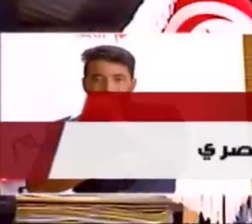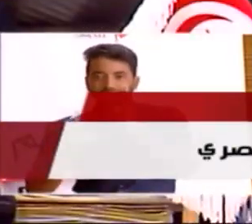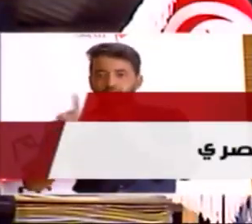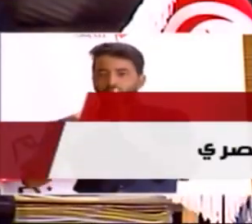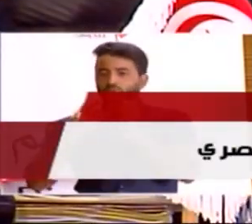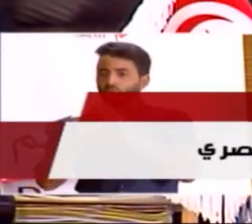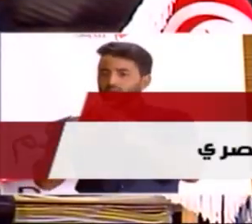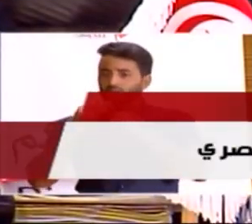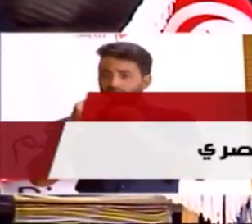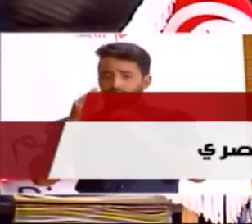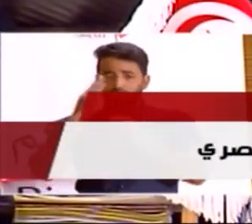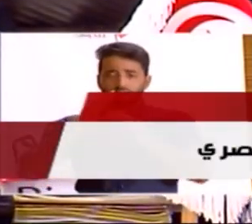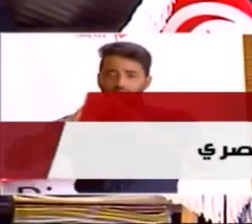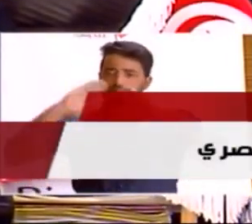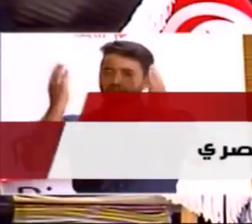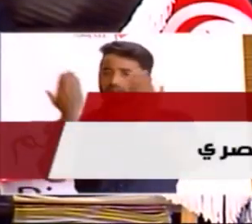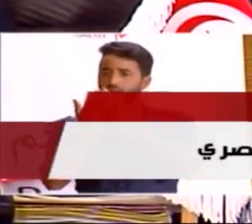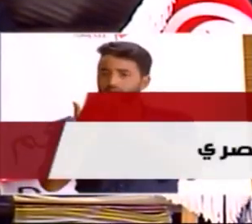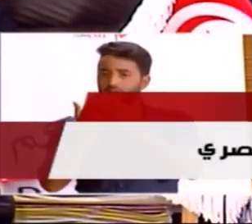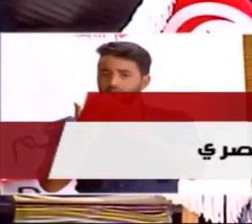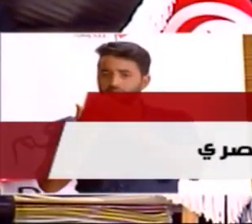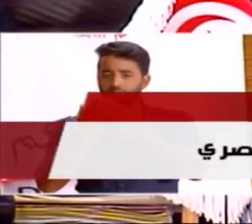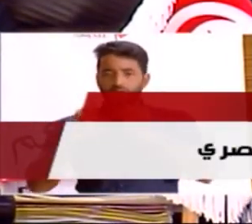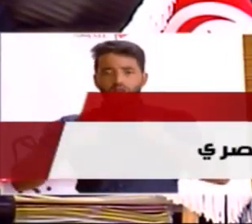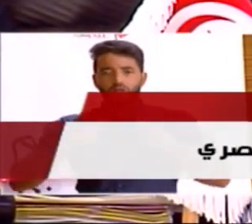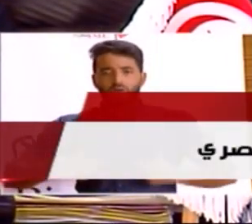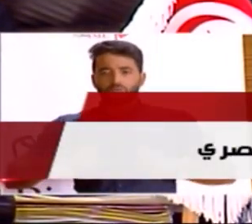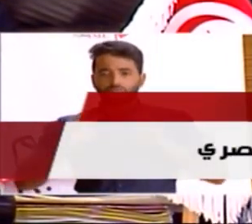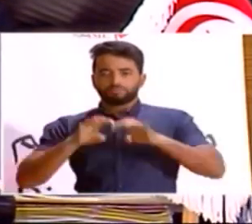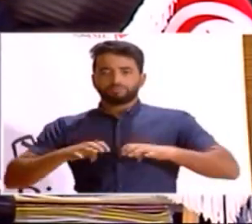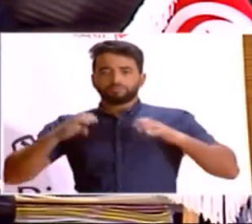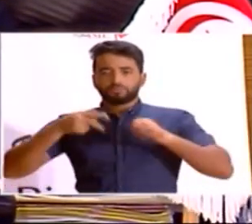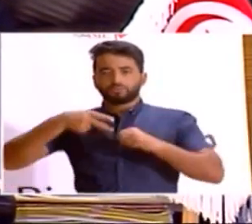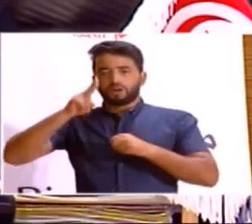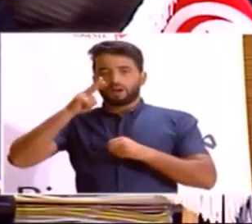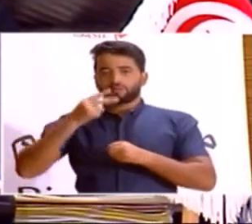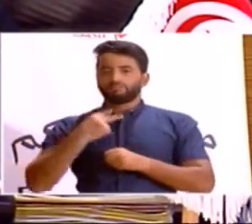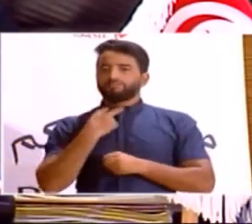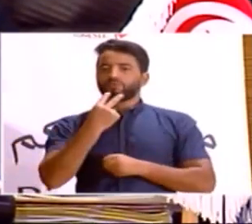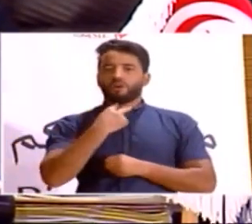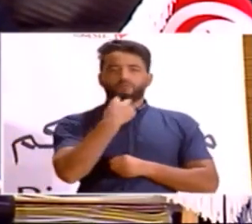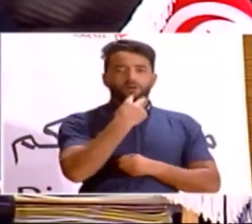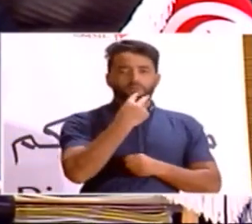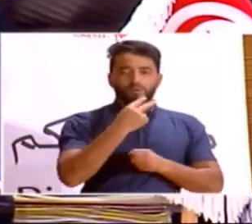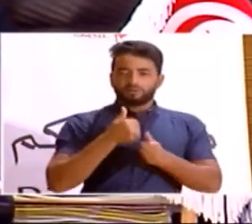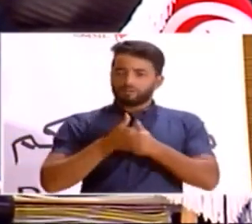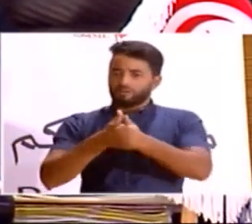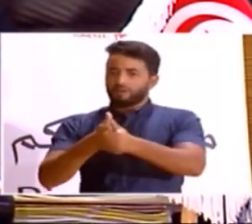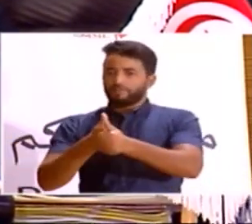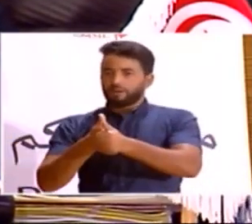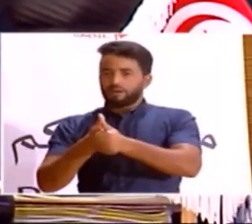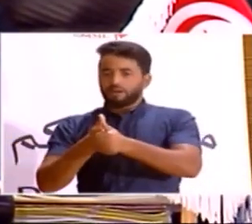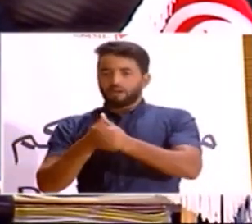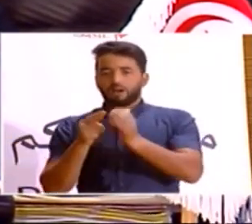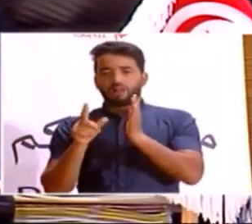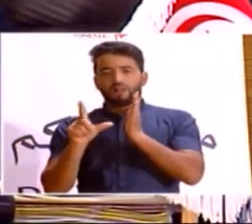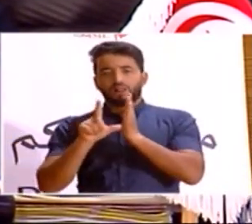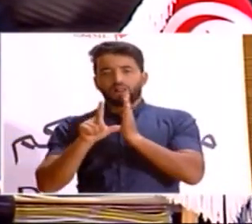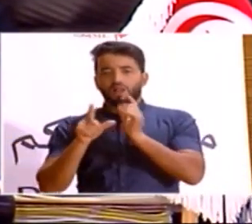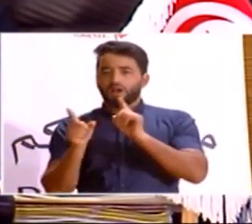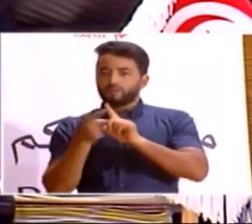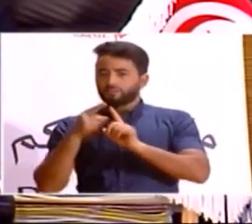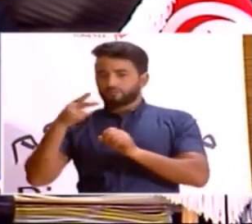وهو مساله التنفيذيه في هذا الجنب يعني هذا الامتياز هو الوحيد بالنسبه